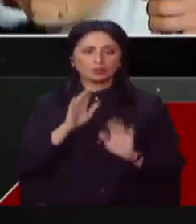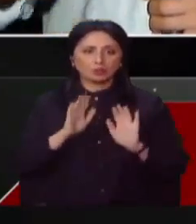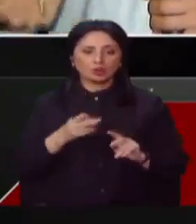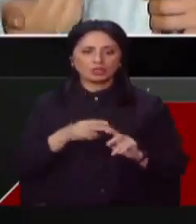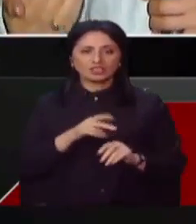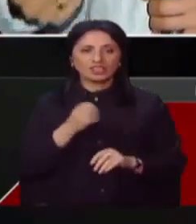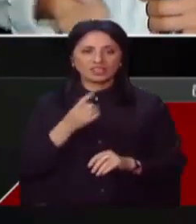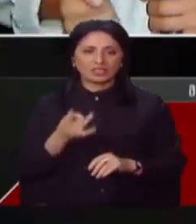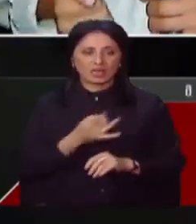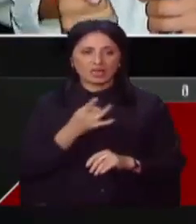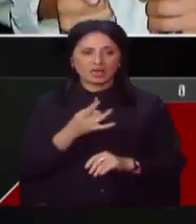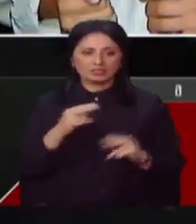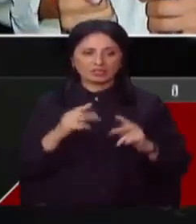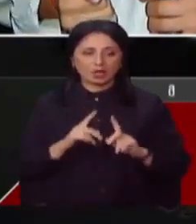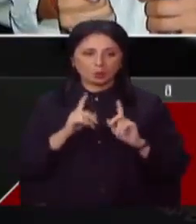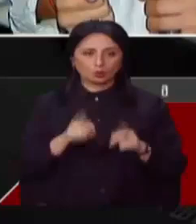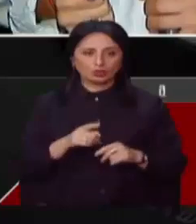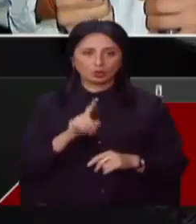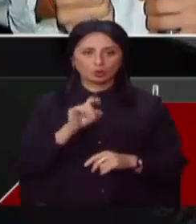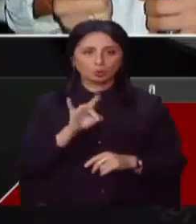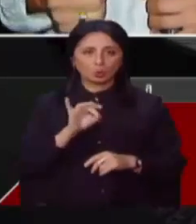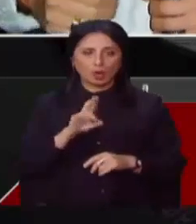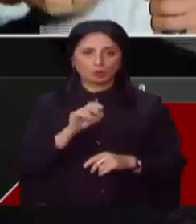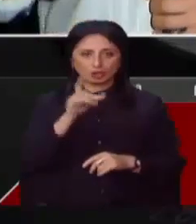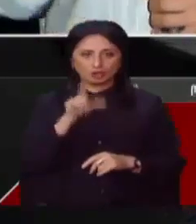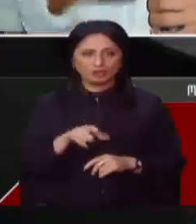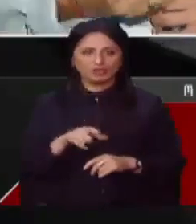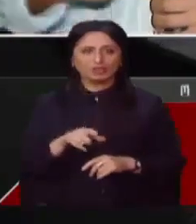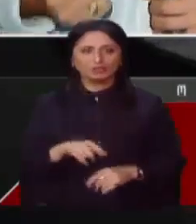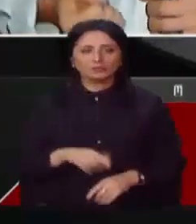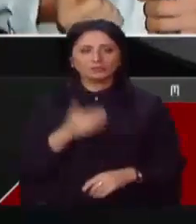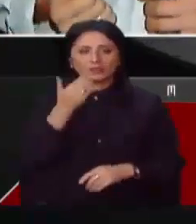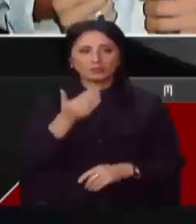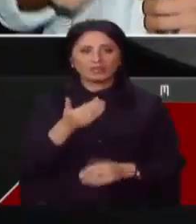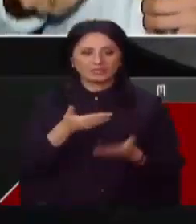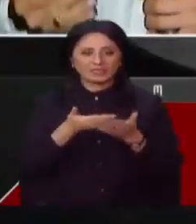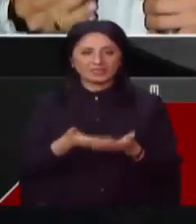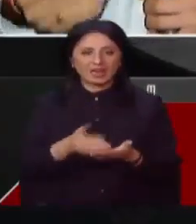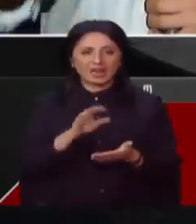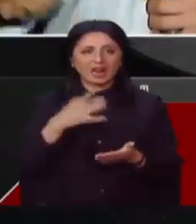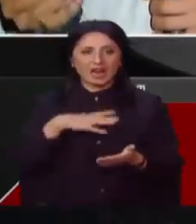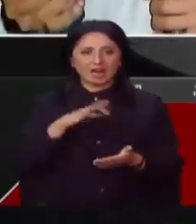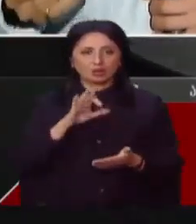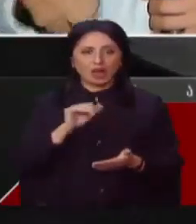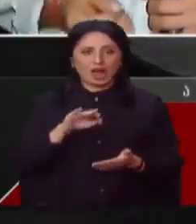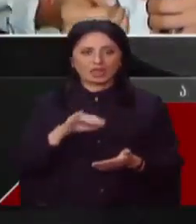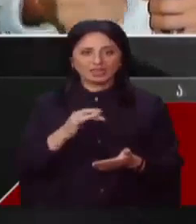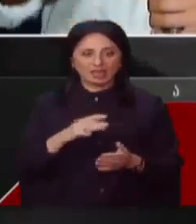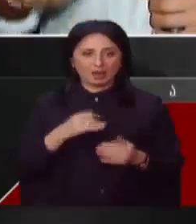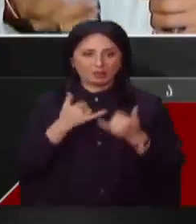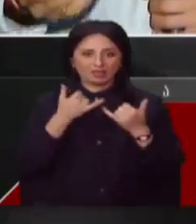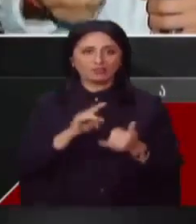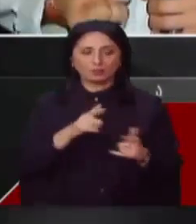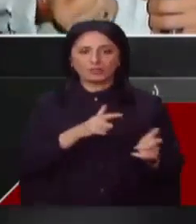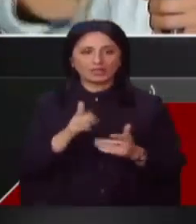მხოლოდ ის, რომ კიდევ ერთხელ დაუდასტურეს სალომე ზურაბიშვილს მის მიერ წარდგენილი ქართული კარტის პატივისცემა,